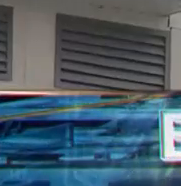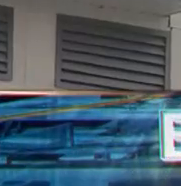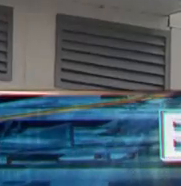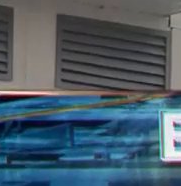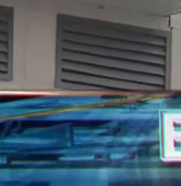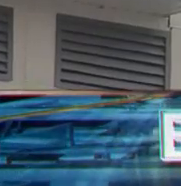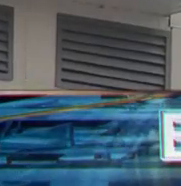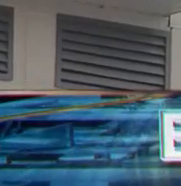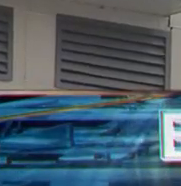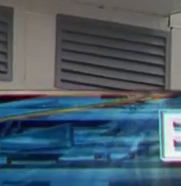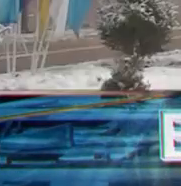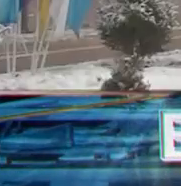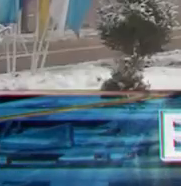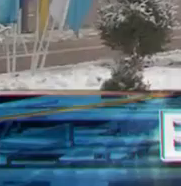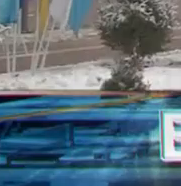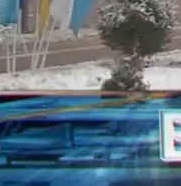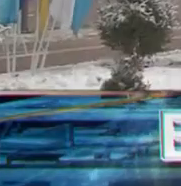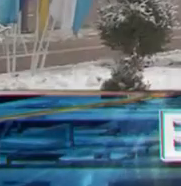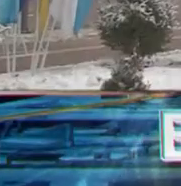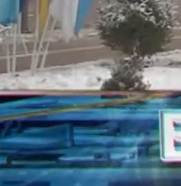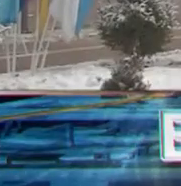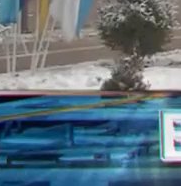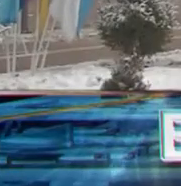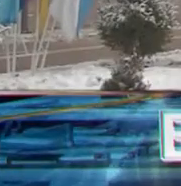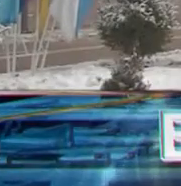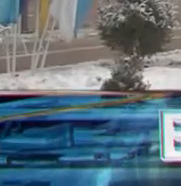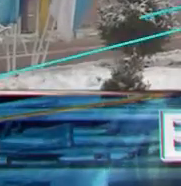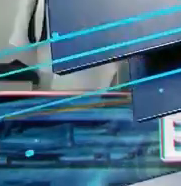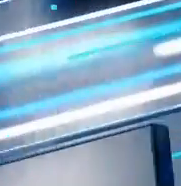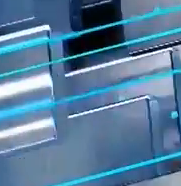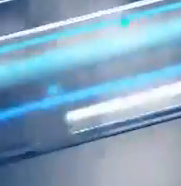Тәуелсіздік тартуы. Жамбыл ауданда жаңа перзентхана мен мектеп ашылды.